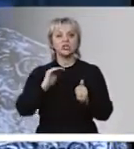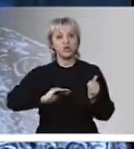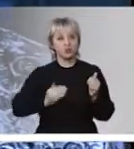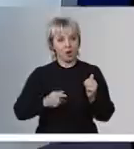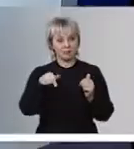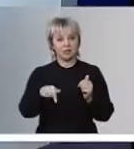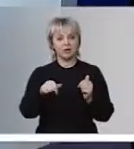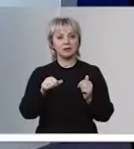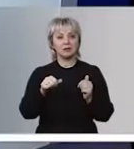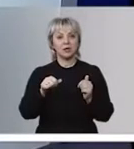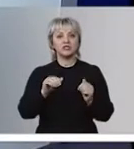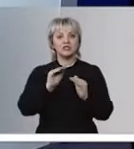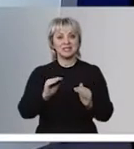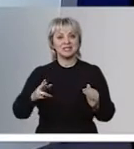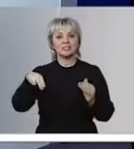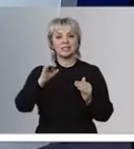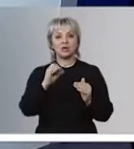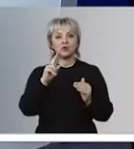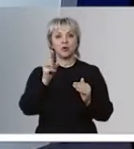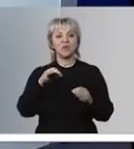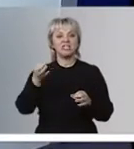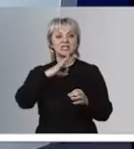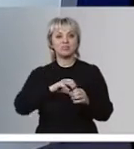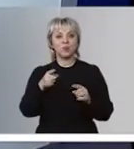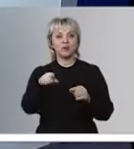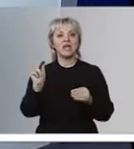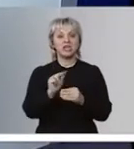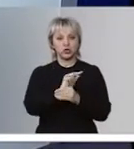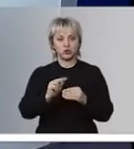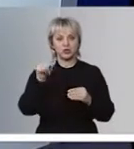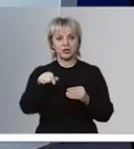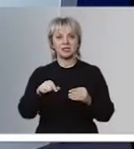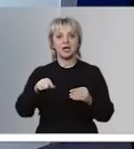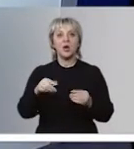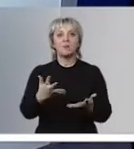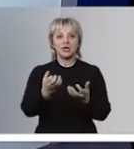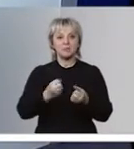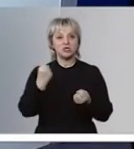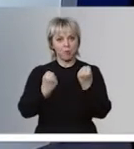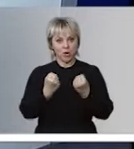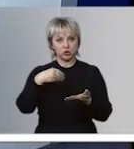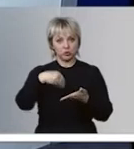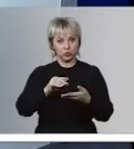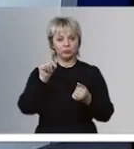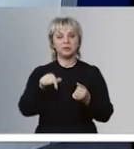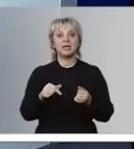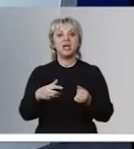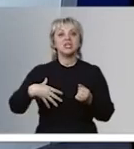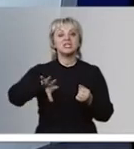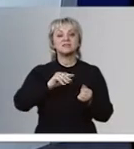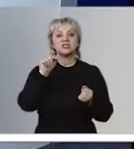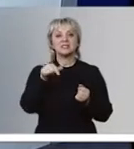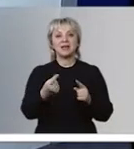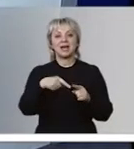частных, можно детских садиков использовать, лечение, приобретение автотранспорта. И вот из